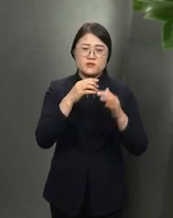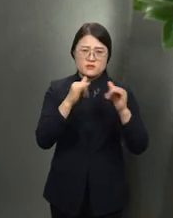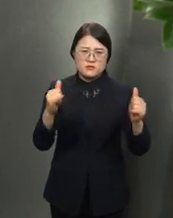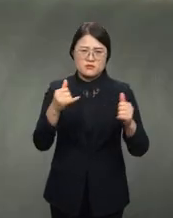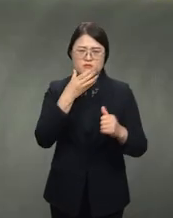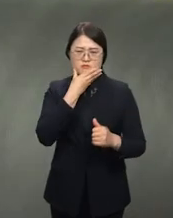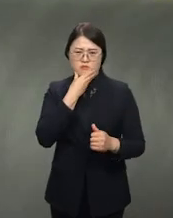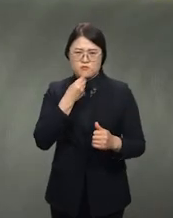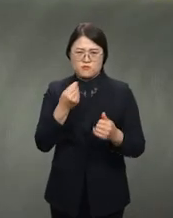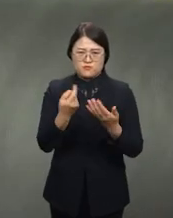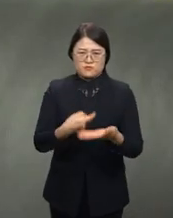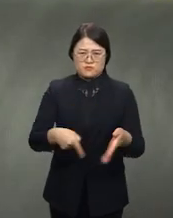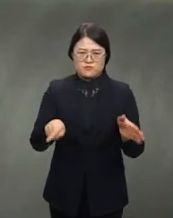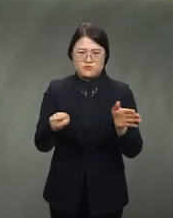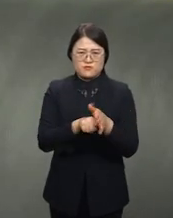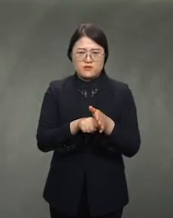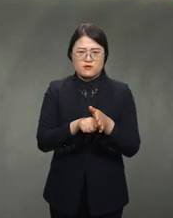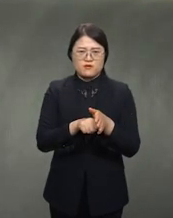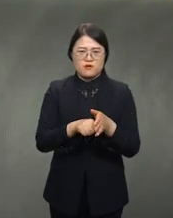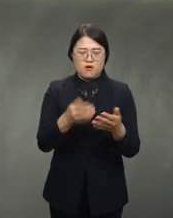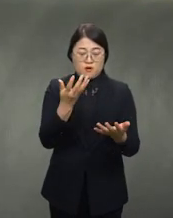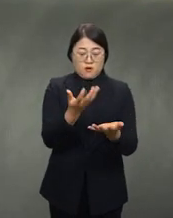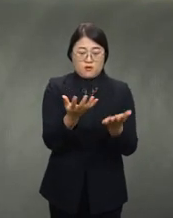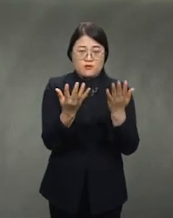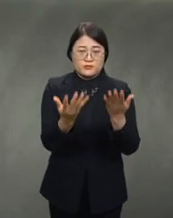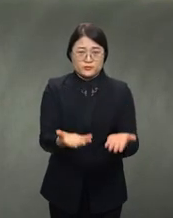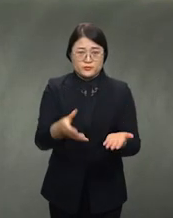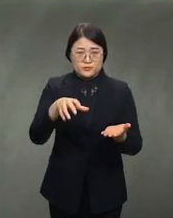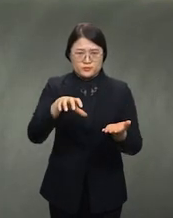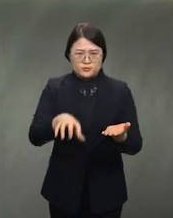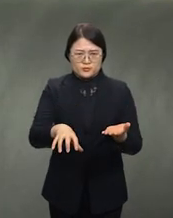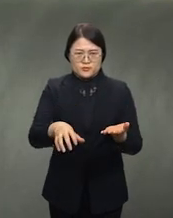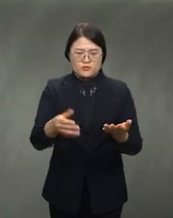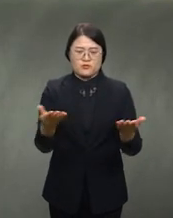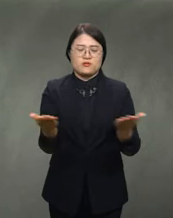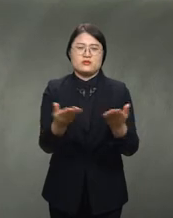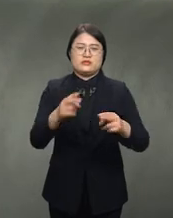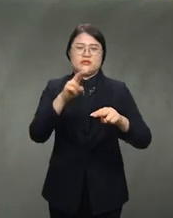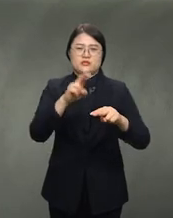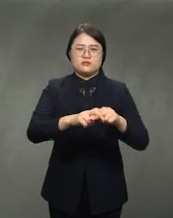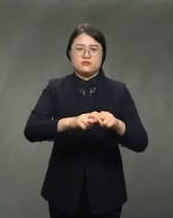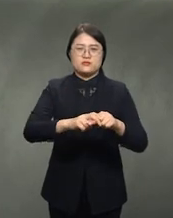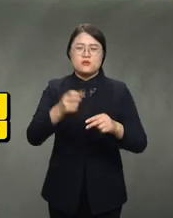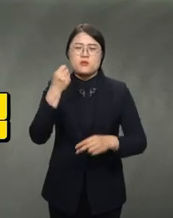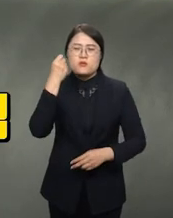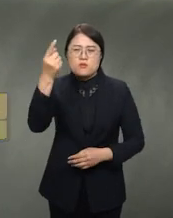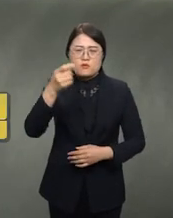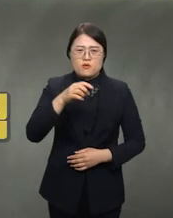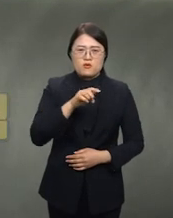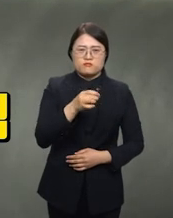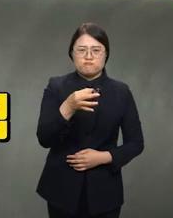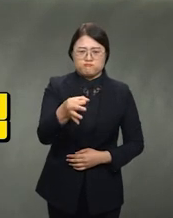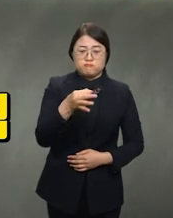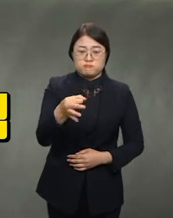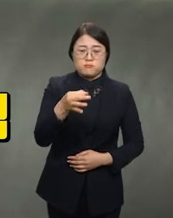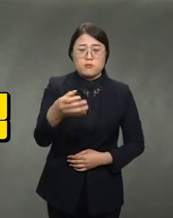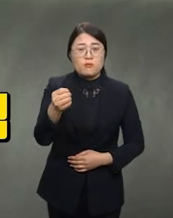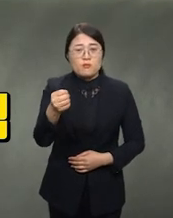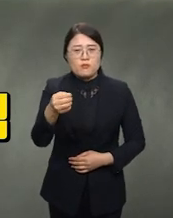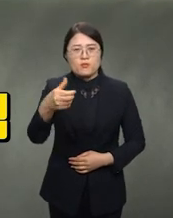위해서 경당 지킴이 일자리 5만 원씩 드리는 것을 이